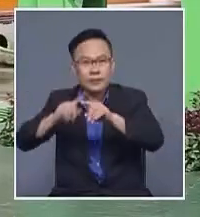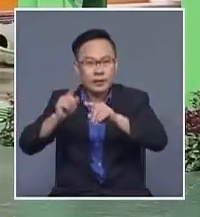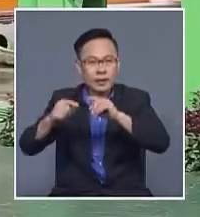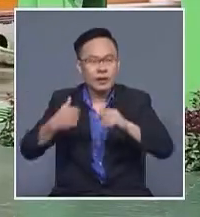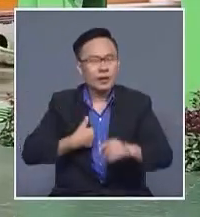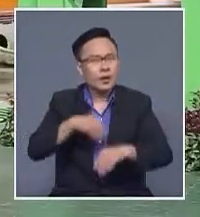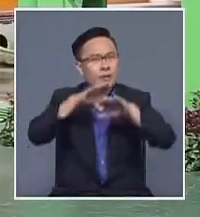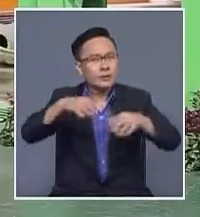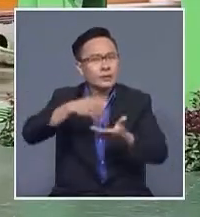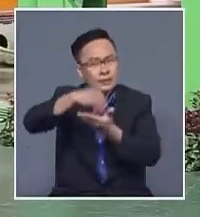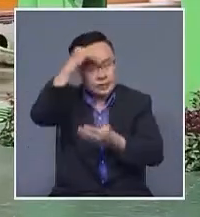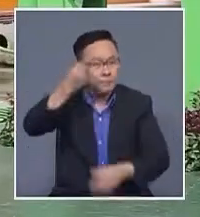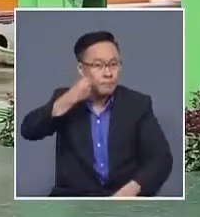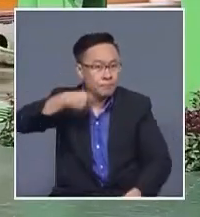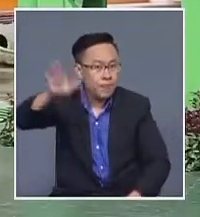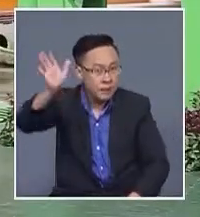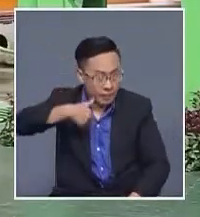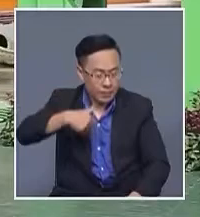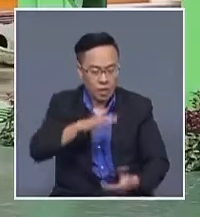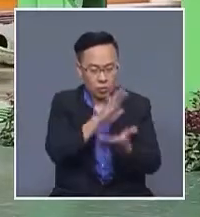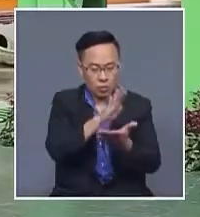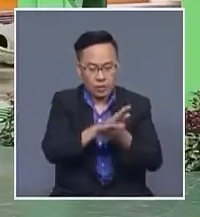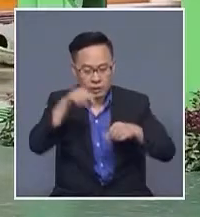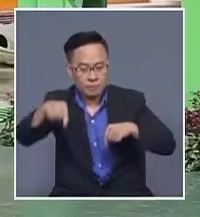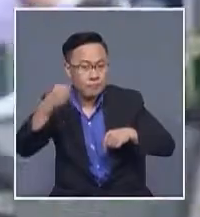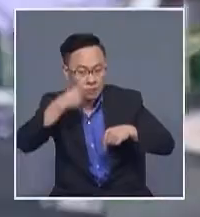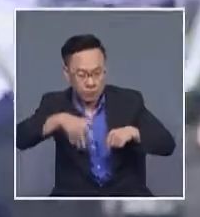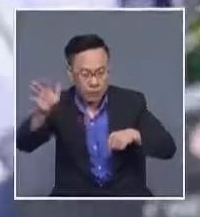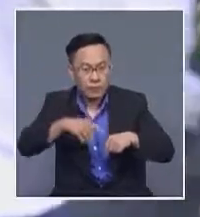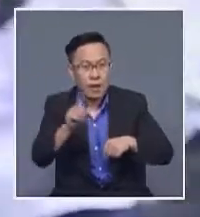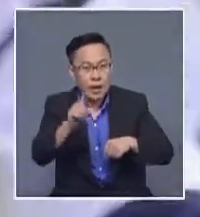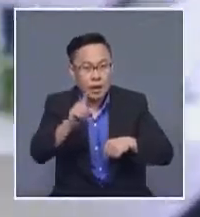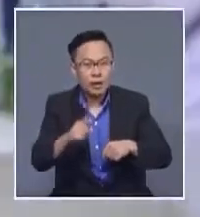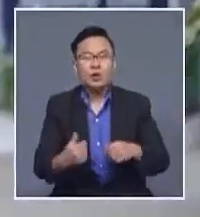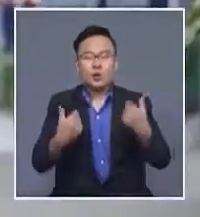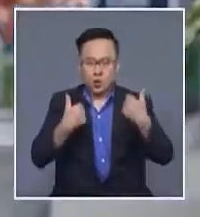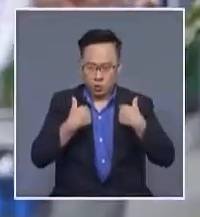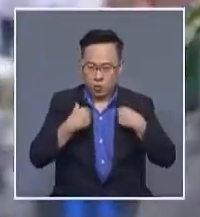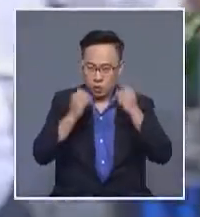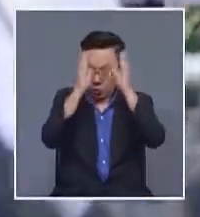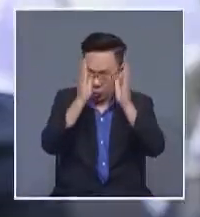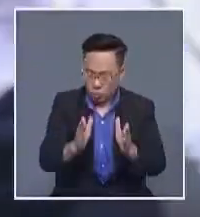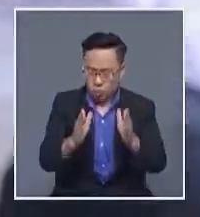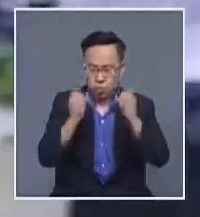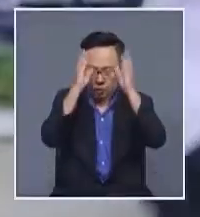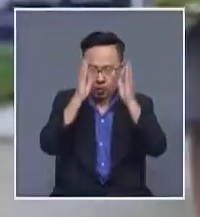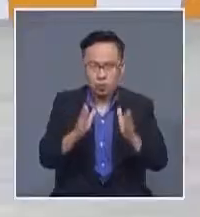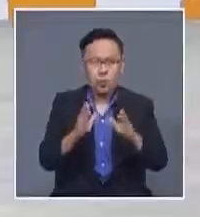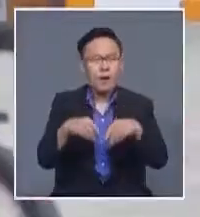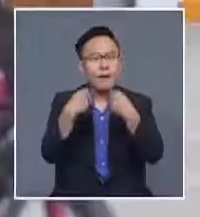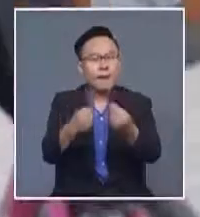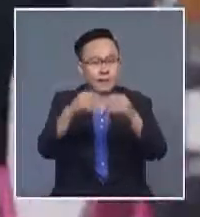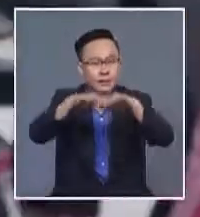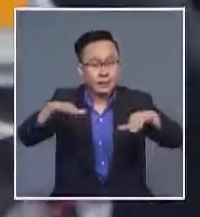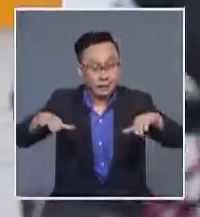อคะ ค่ะคุณครูเวรนะคะจะไปรับไปส่งนักเรียนตรงหน้าปากซอยค่ะและคุณครูนะคะก็จะแจกหมวกกันน็อกให้แก่นักเรียน